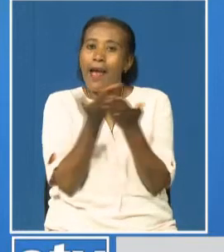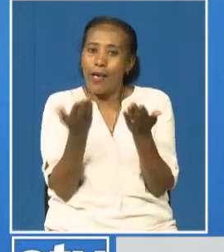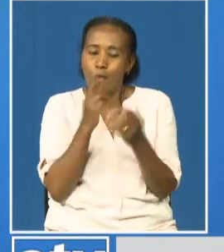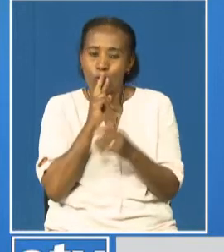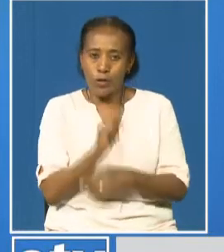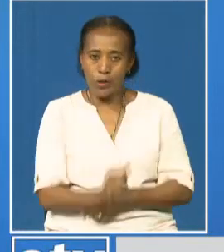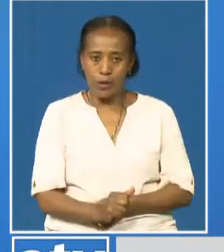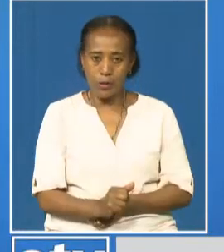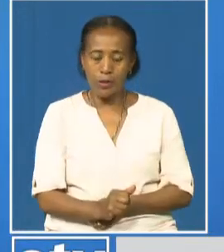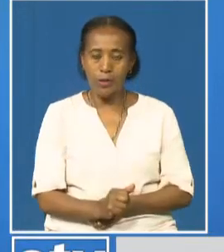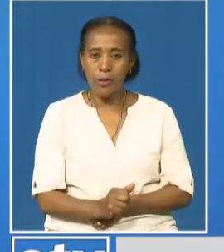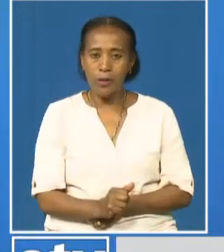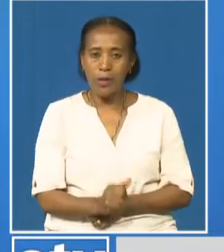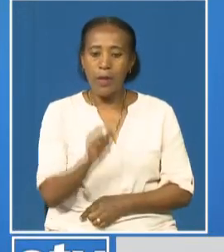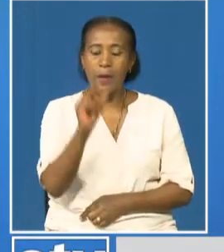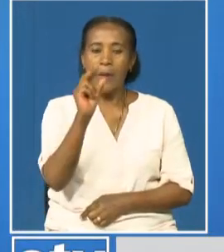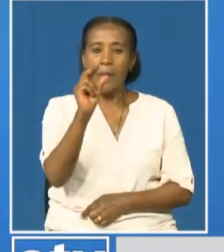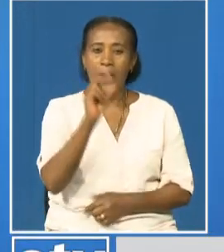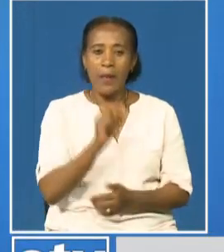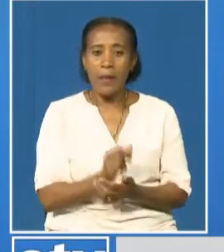ነገሮችን